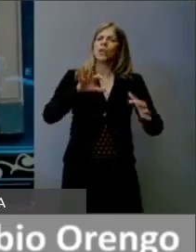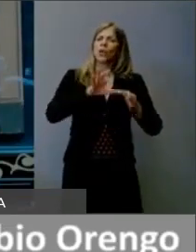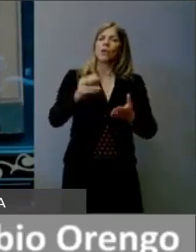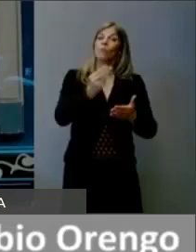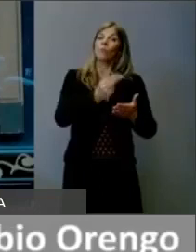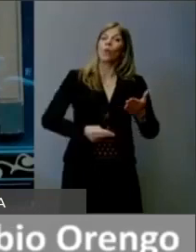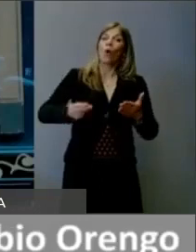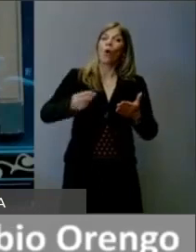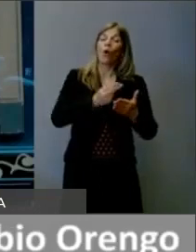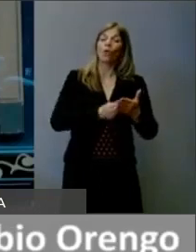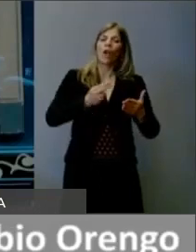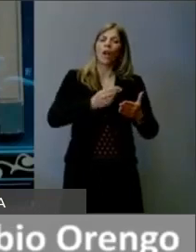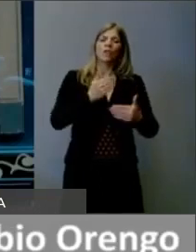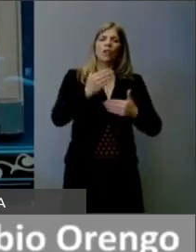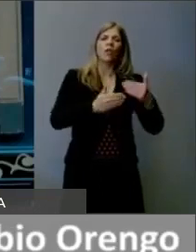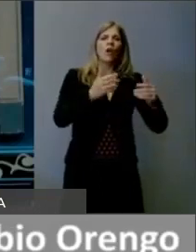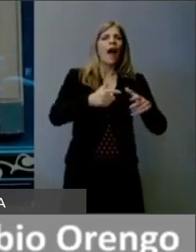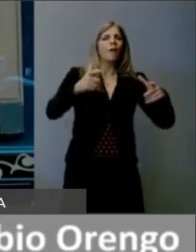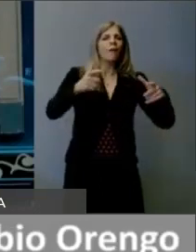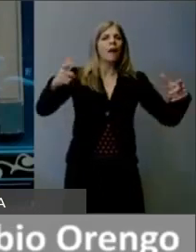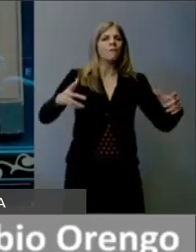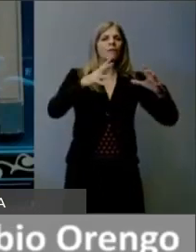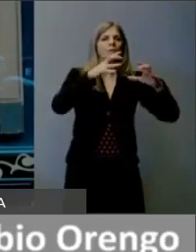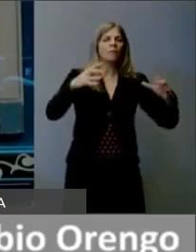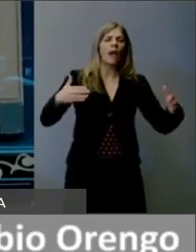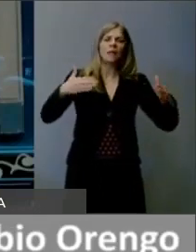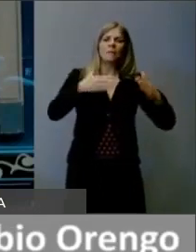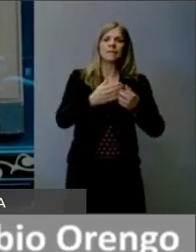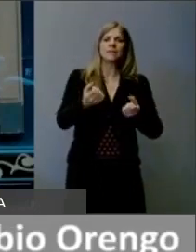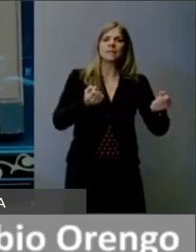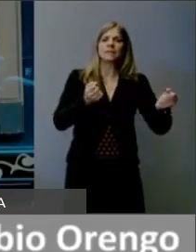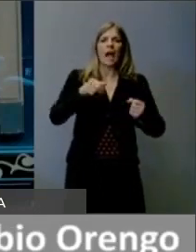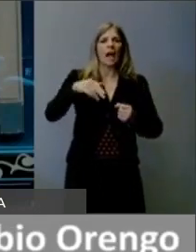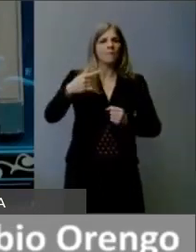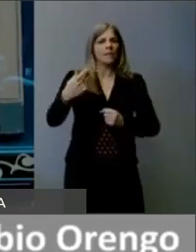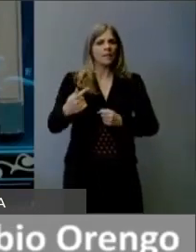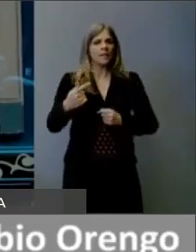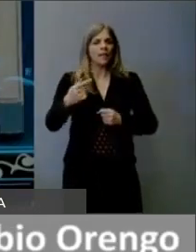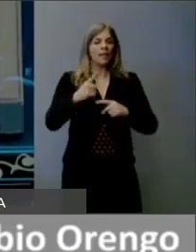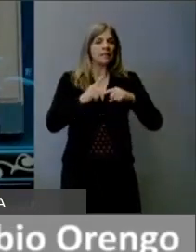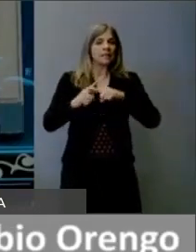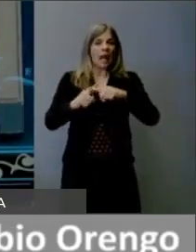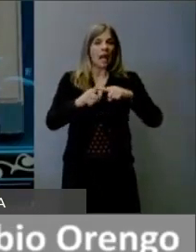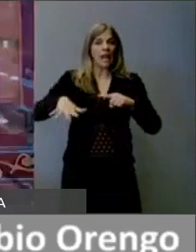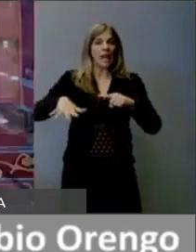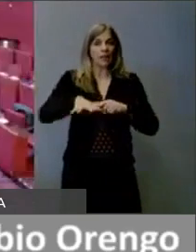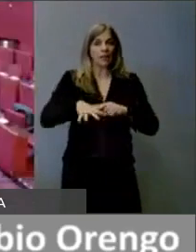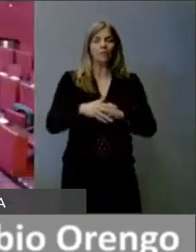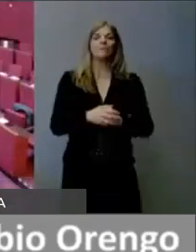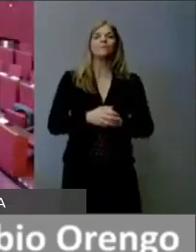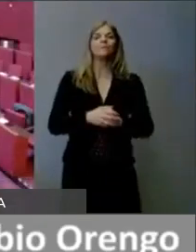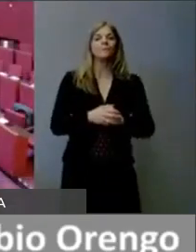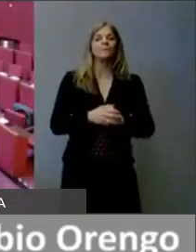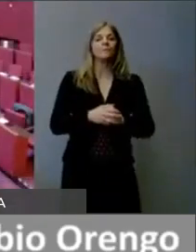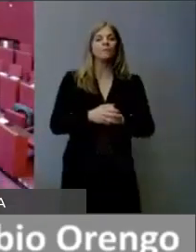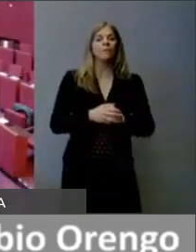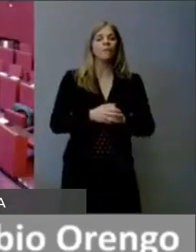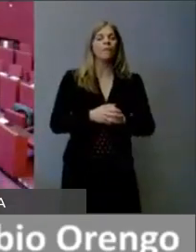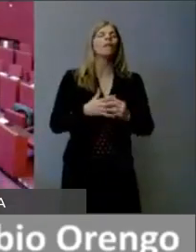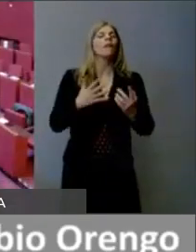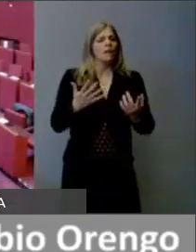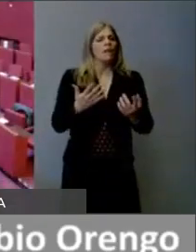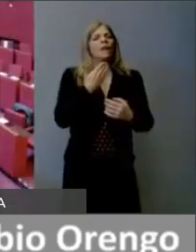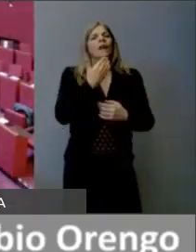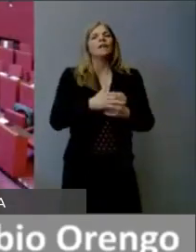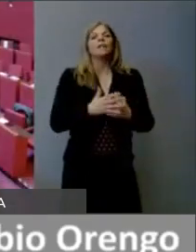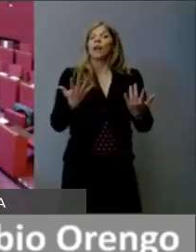relative procedure per l'ampliamento della rimessa AMT di Stagliano. Prego capogruppo. Sì, grazie. Ma come in altre situazioni,